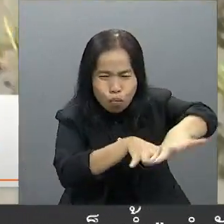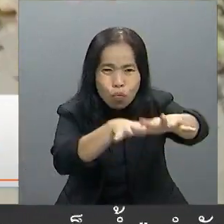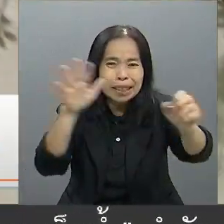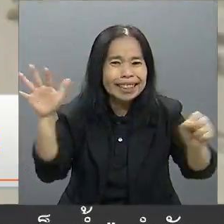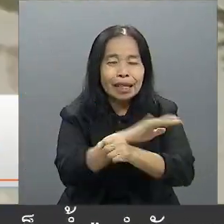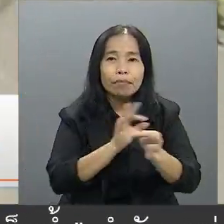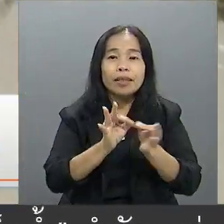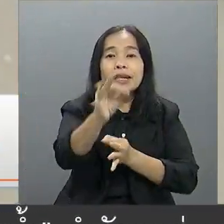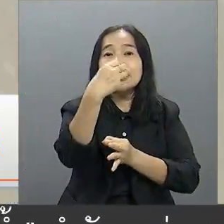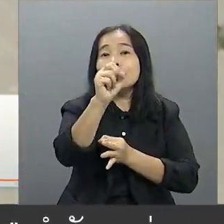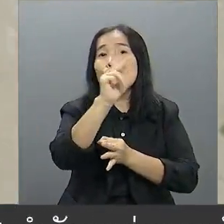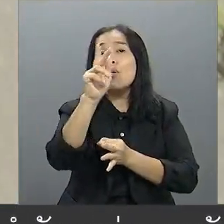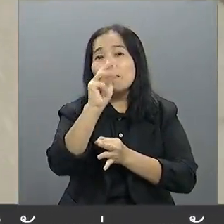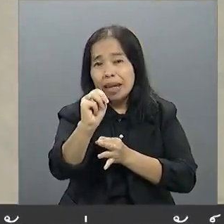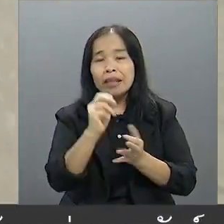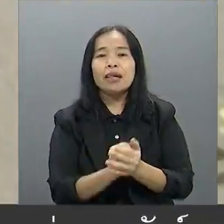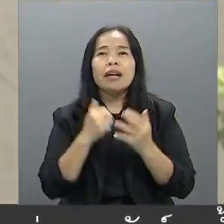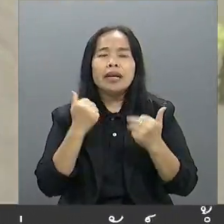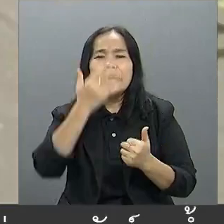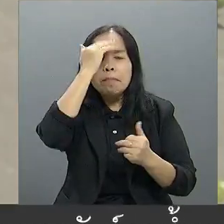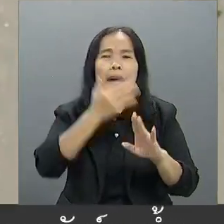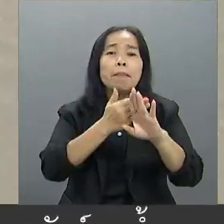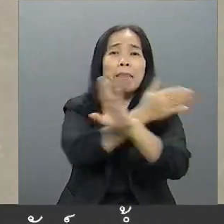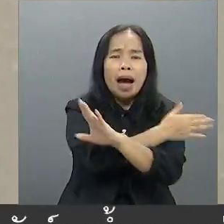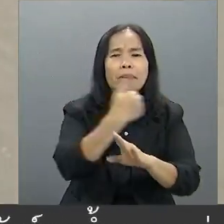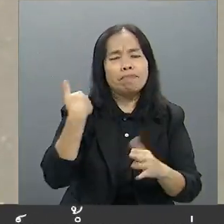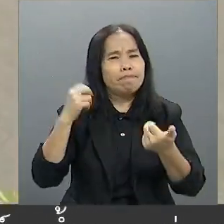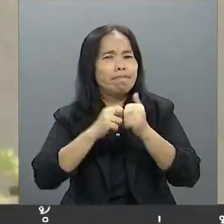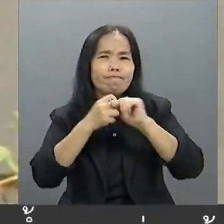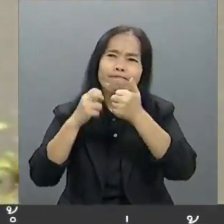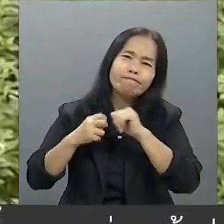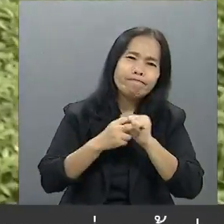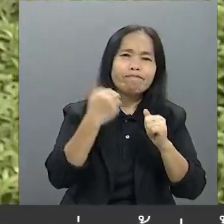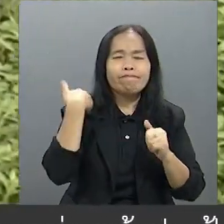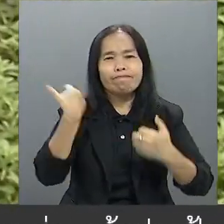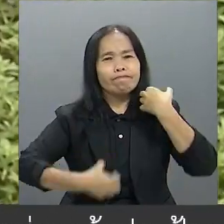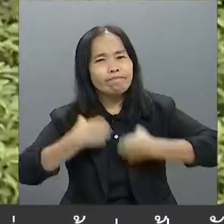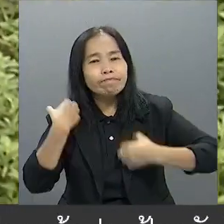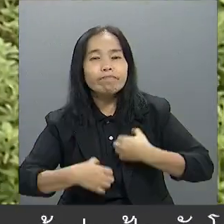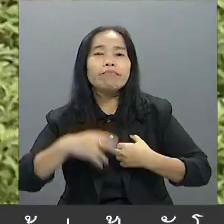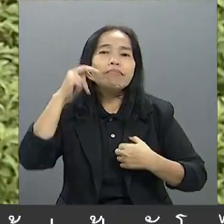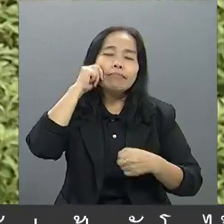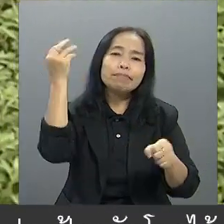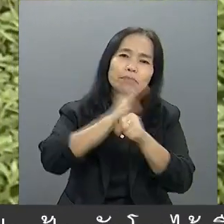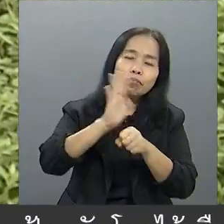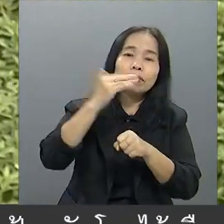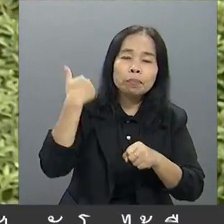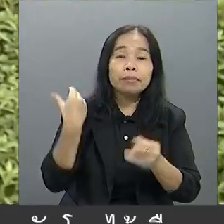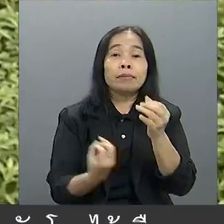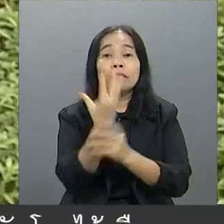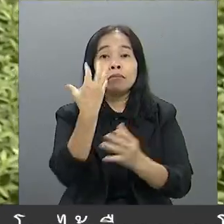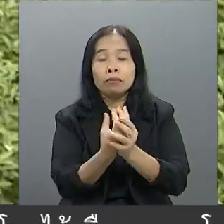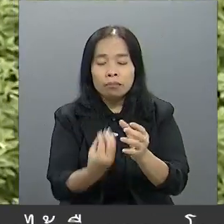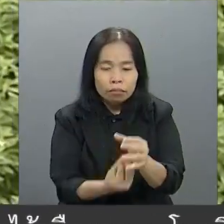งเหล่านี้ค่ะซึ่งที่ผ่านมาก็ได้รับผลกระทบจากสถานการณ์ภัยแล้งน้ำแห้งก็ทำให้มีผักตบชวาวัชพืชต้นพ